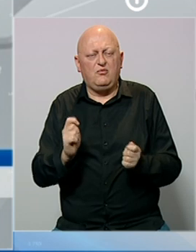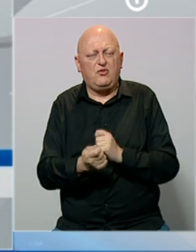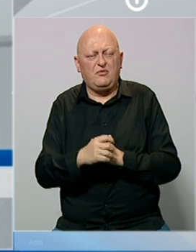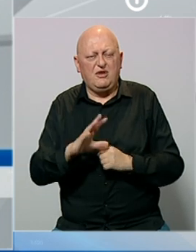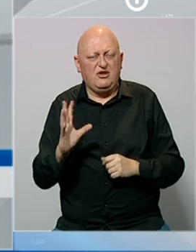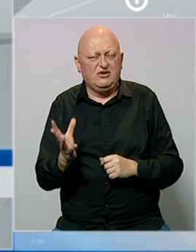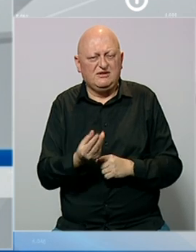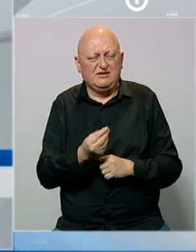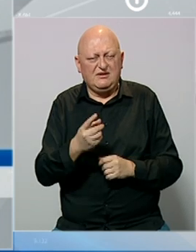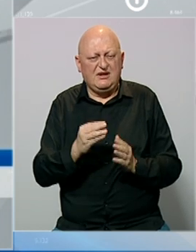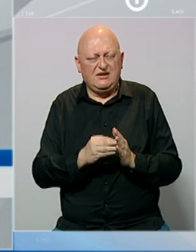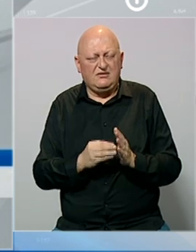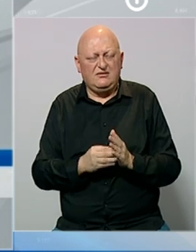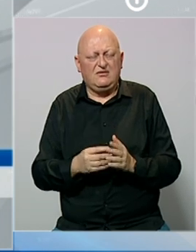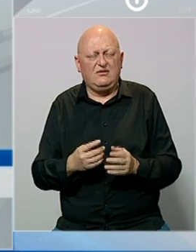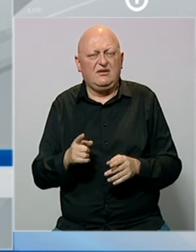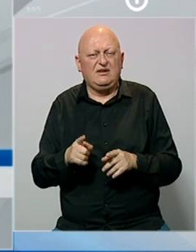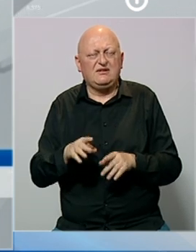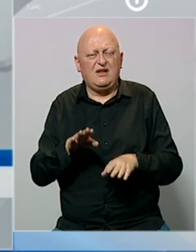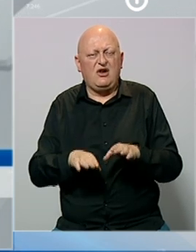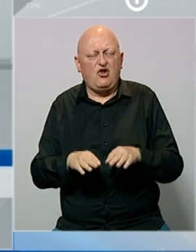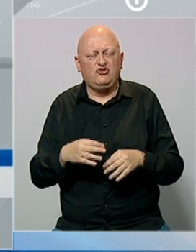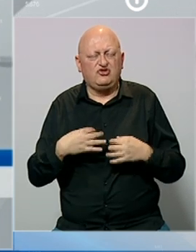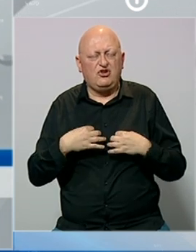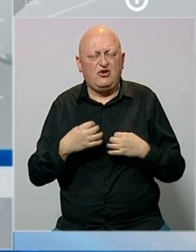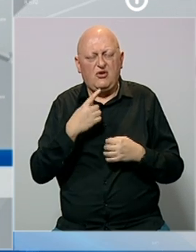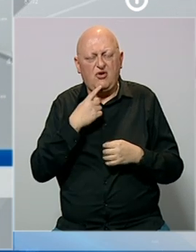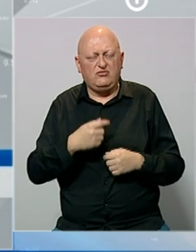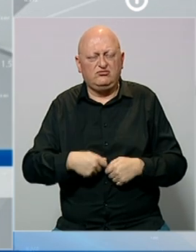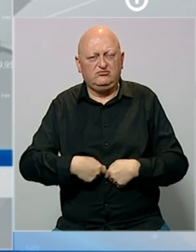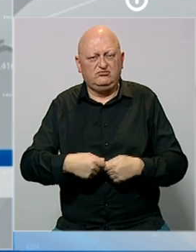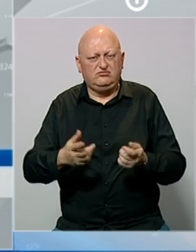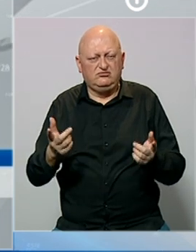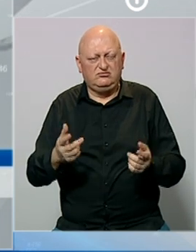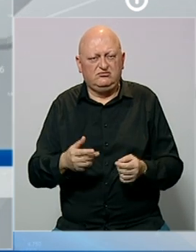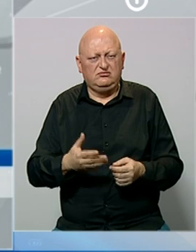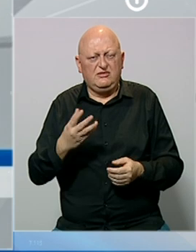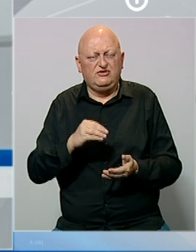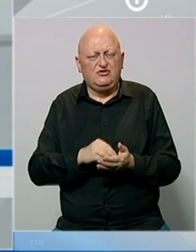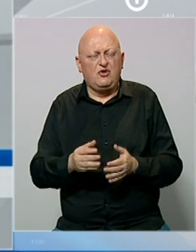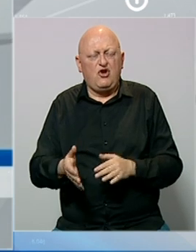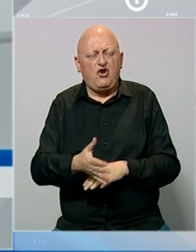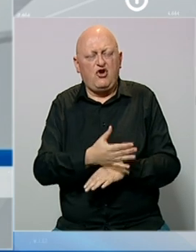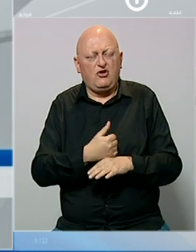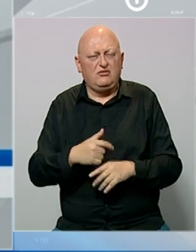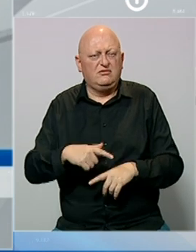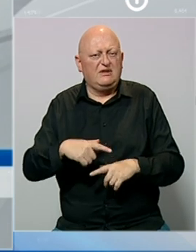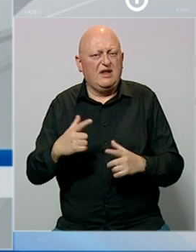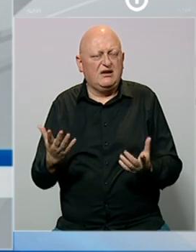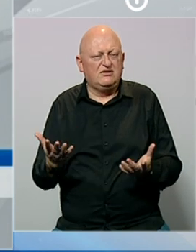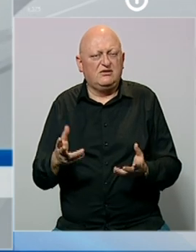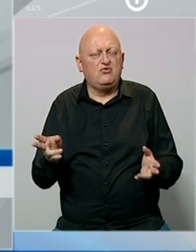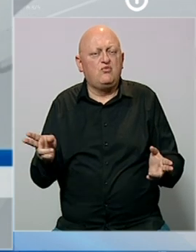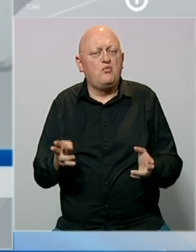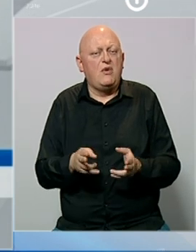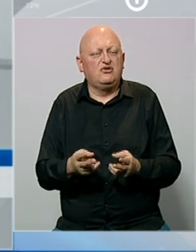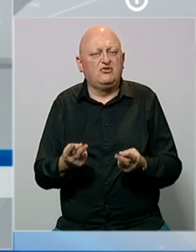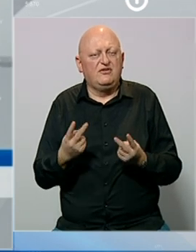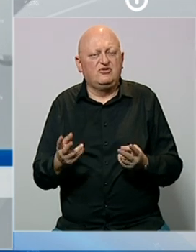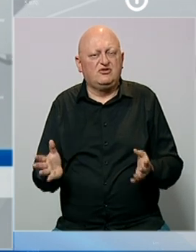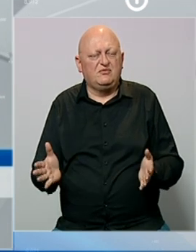sve. Ista količina robe koja se disperzira na veći broj korisnika, jasno da umanjuje i